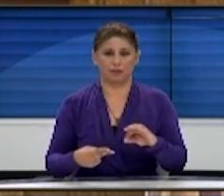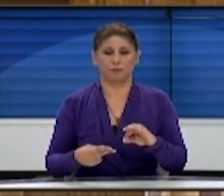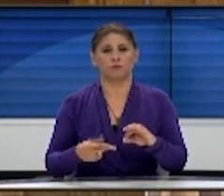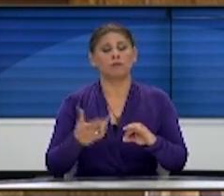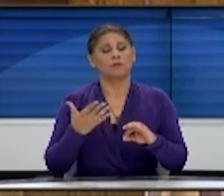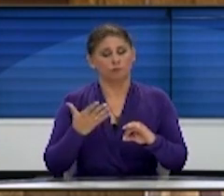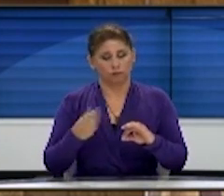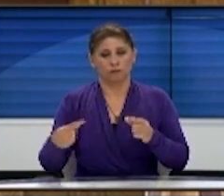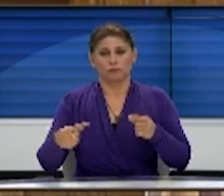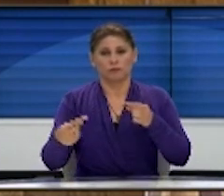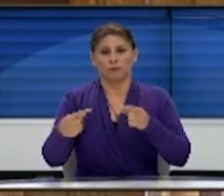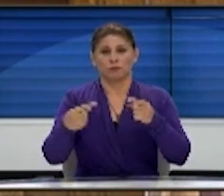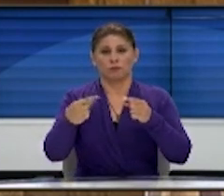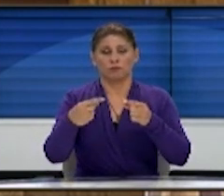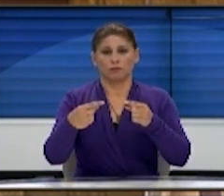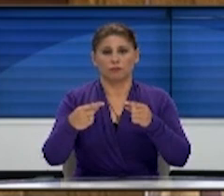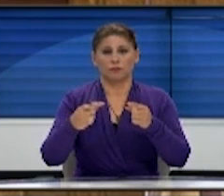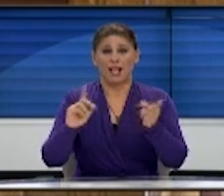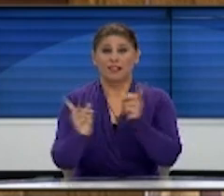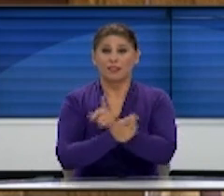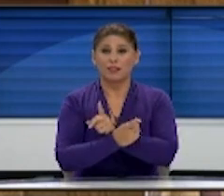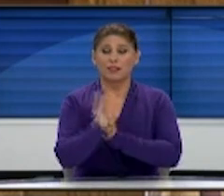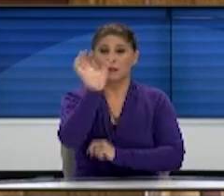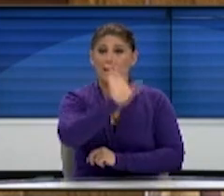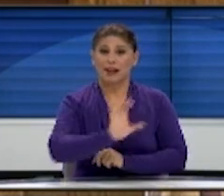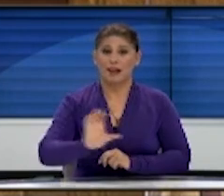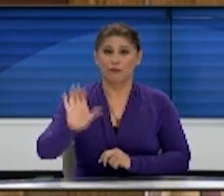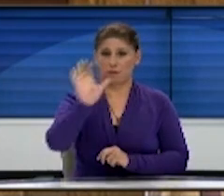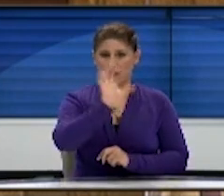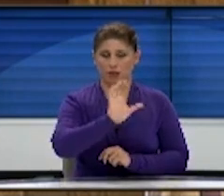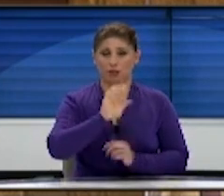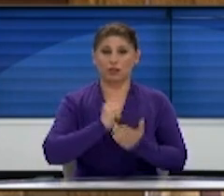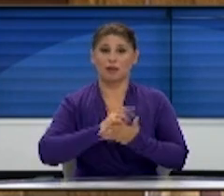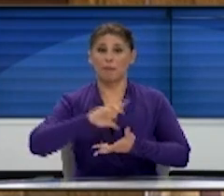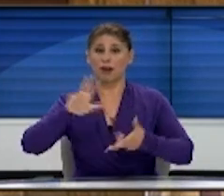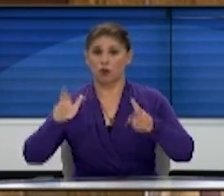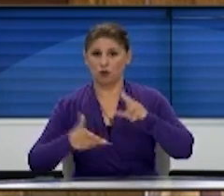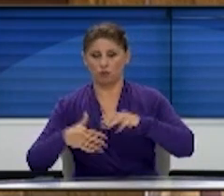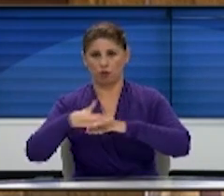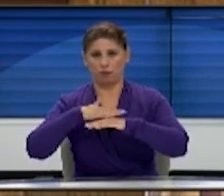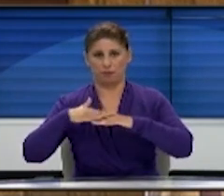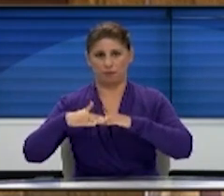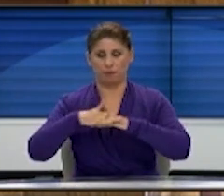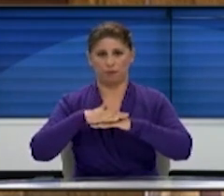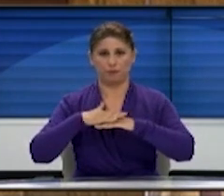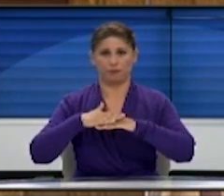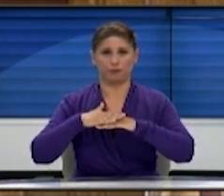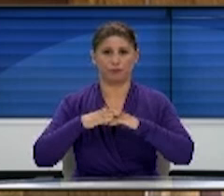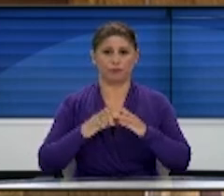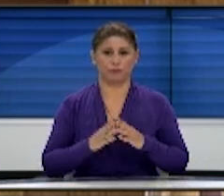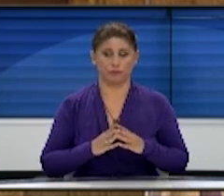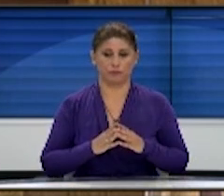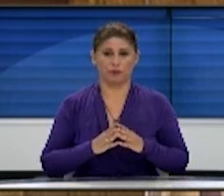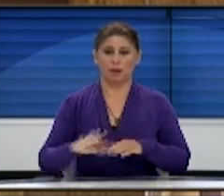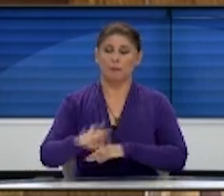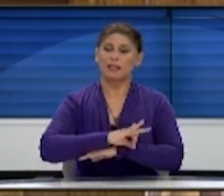όξυνση, πιστεύουμε, των αντιθέσεων σε πανευρωπαϊκό και παγκόσμιο επίπεδο, με τα σχέδια